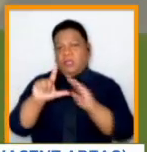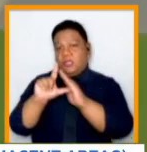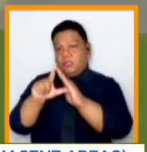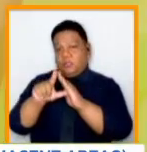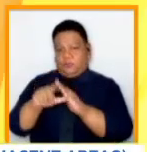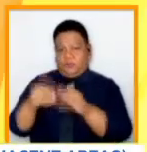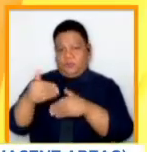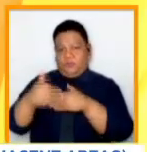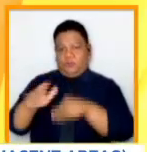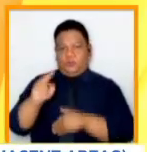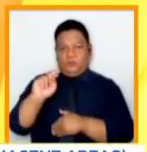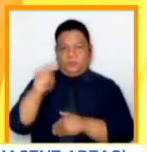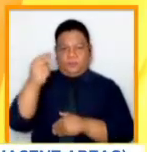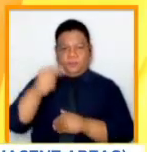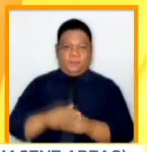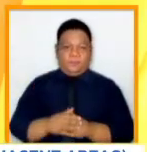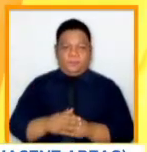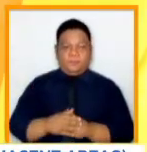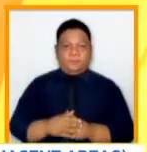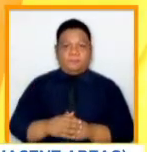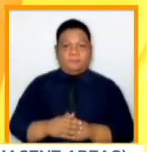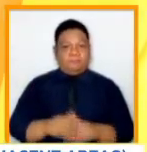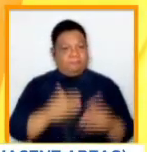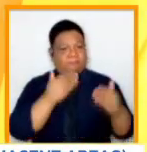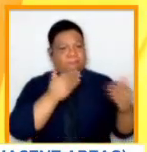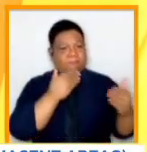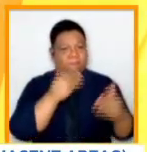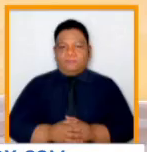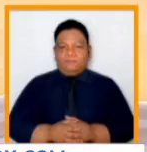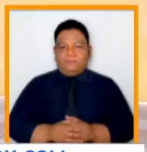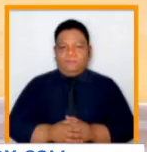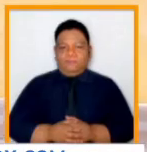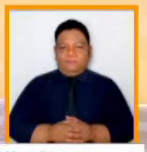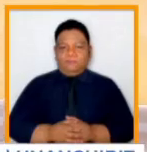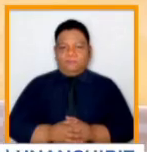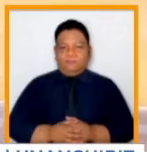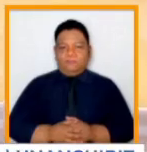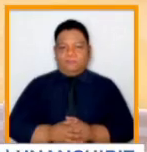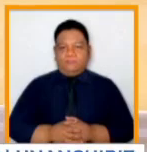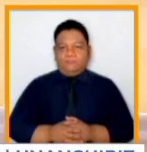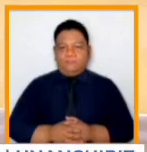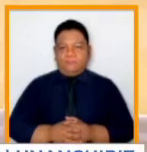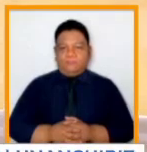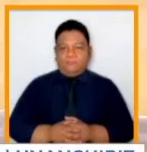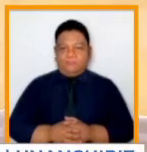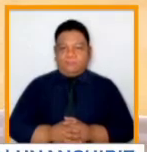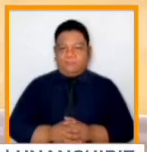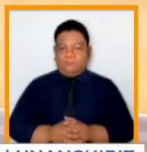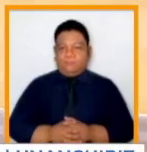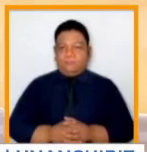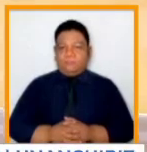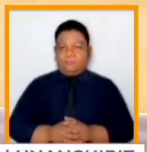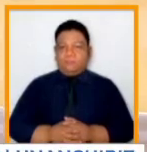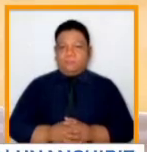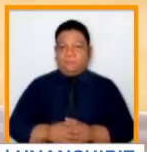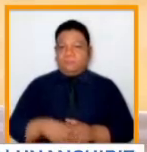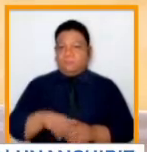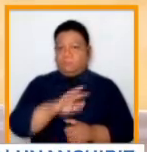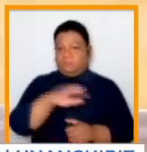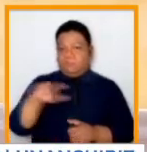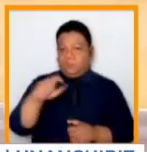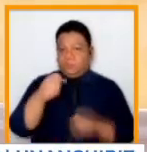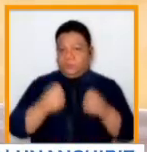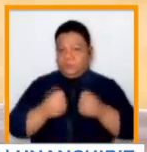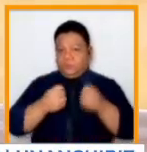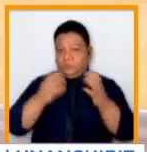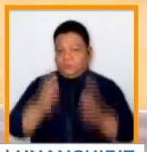Maris? Maraming salamat, Caitlin Revilla. Sa mga kapuso nating driver, mag-ingat sa laglag plaka